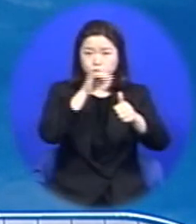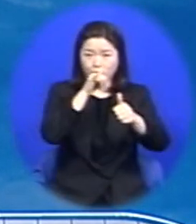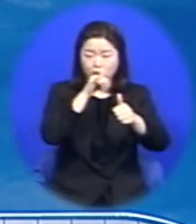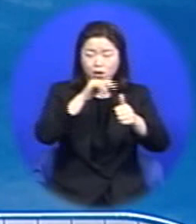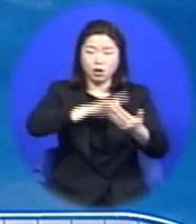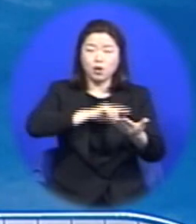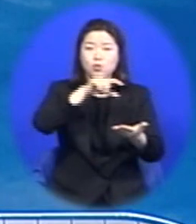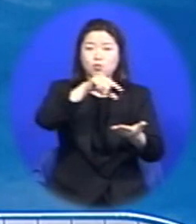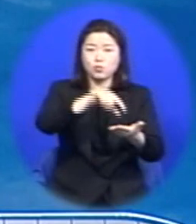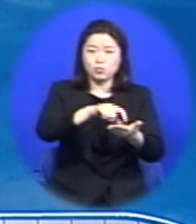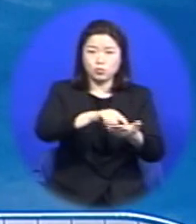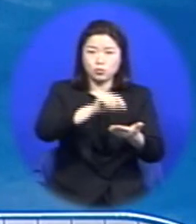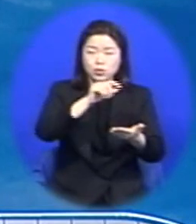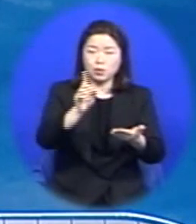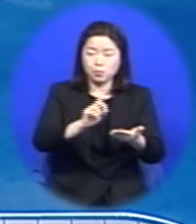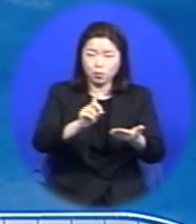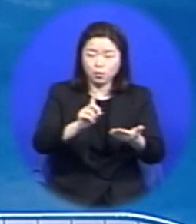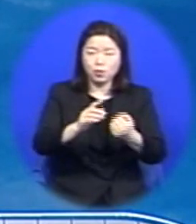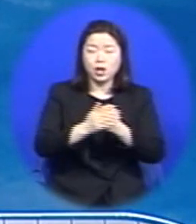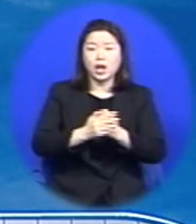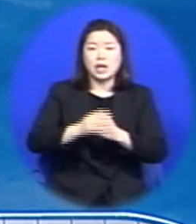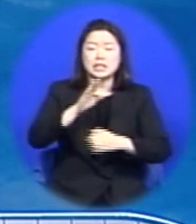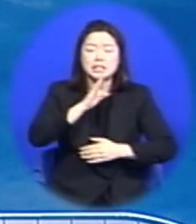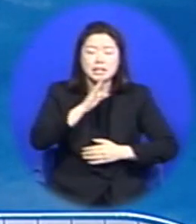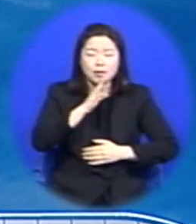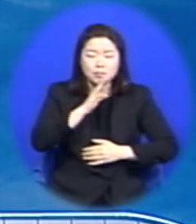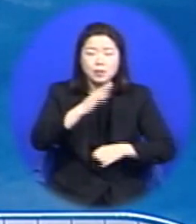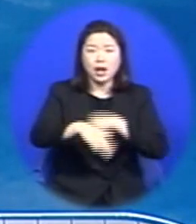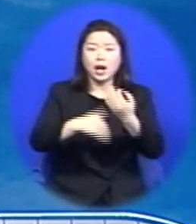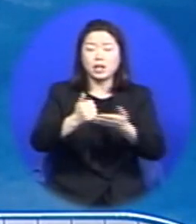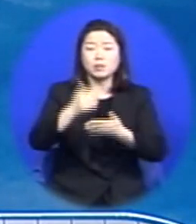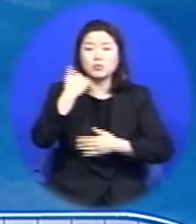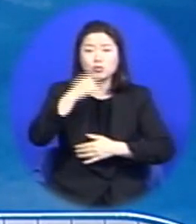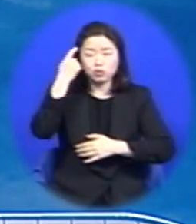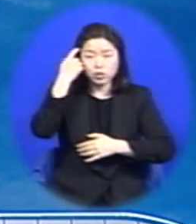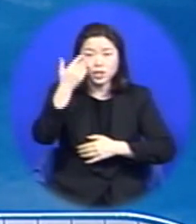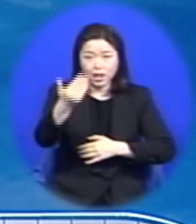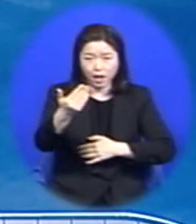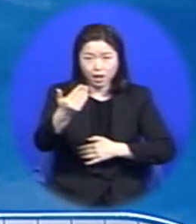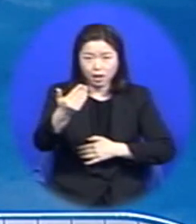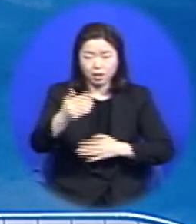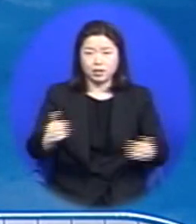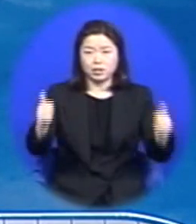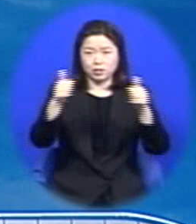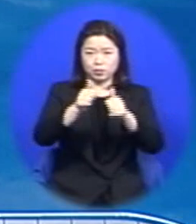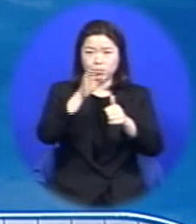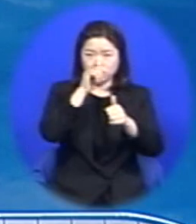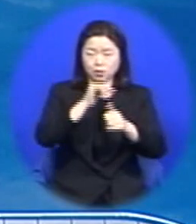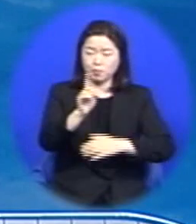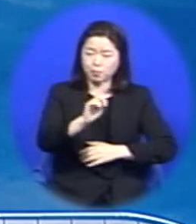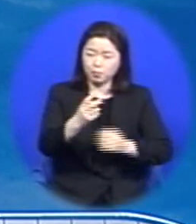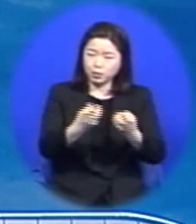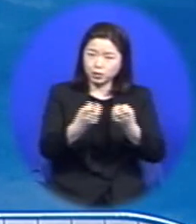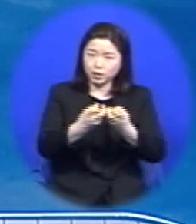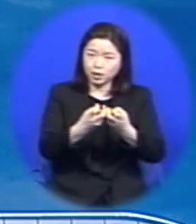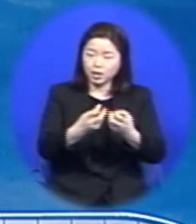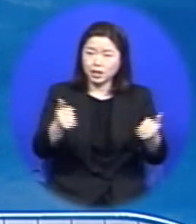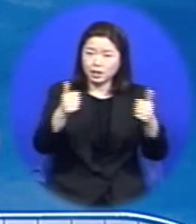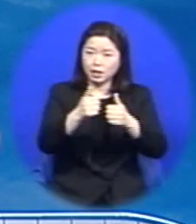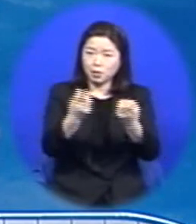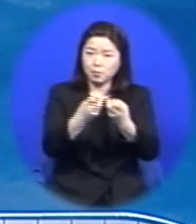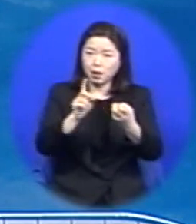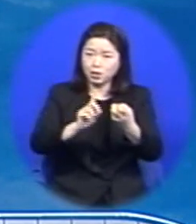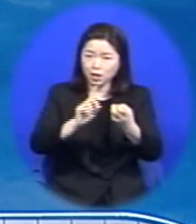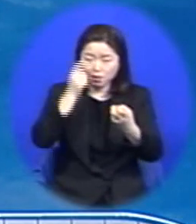신이 참신인가, 진정한 하나님인가 하는 겁니다. 어떻게 대결하기로 했느냐 하면